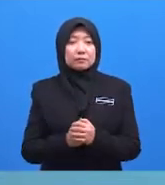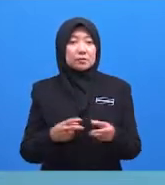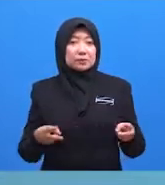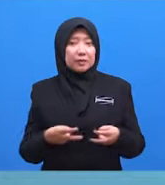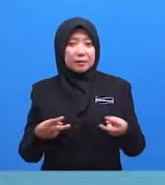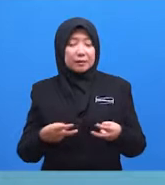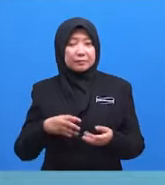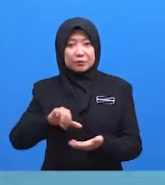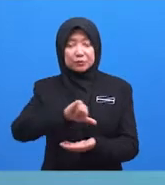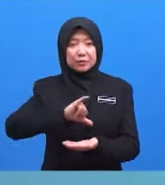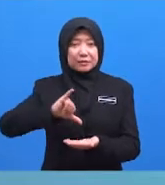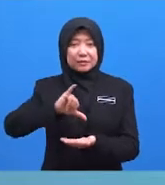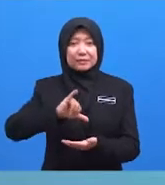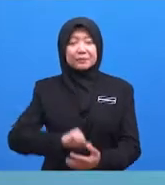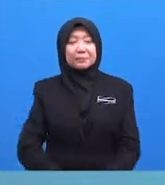dressing.